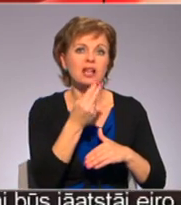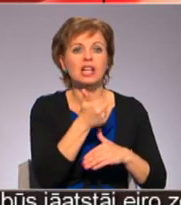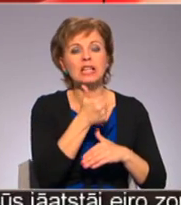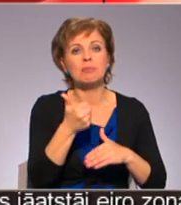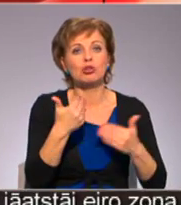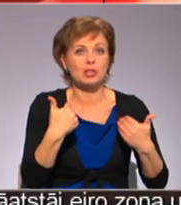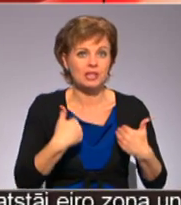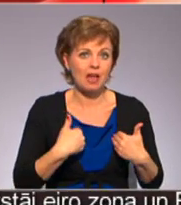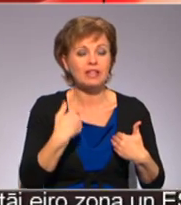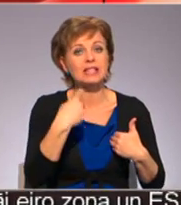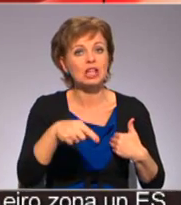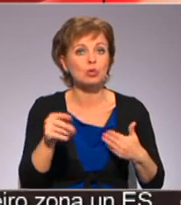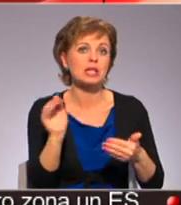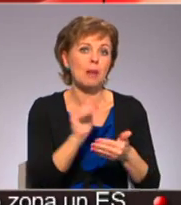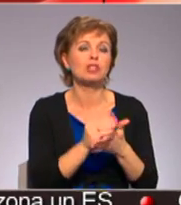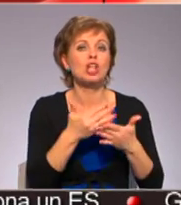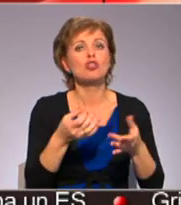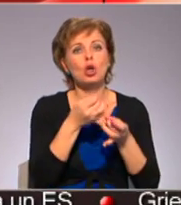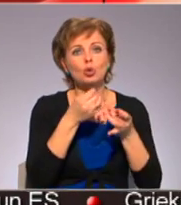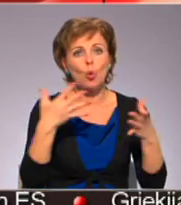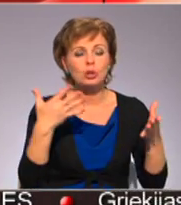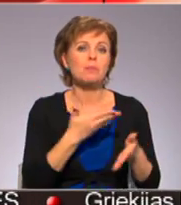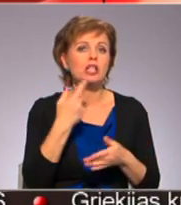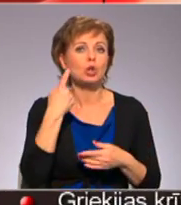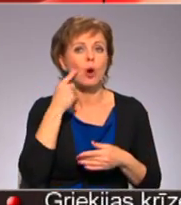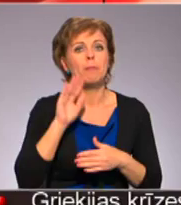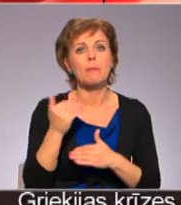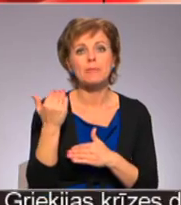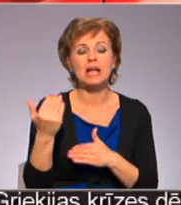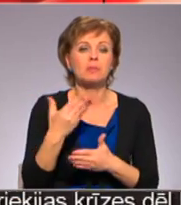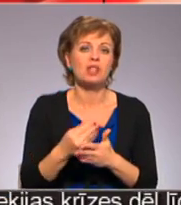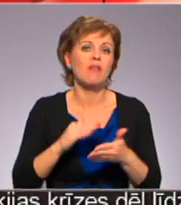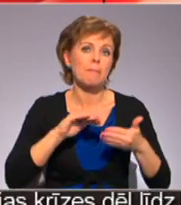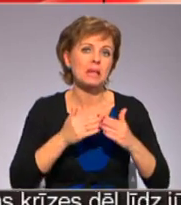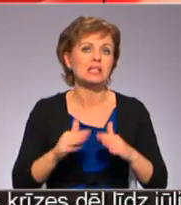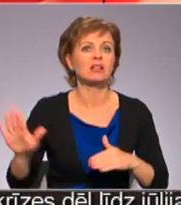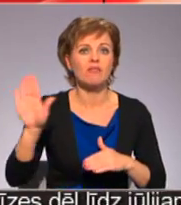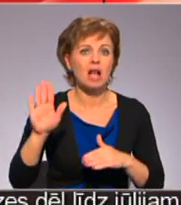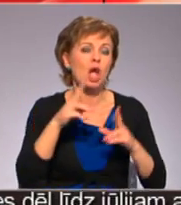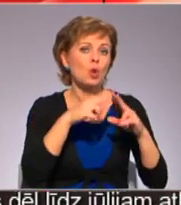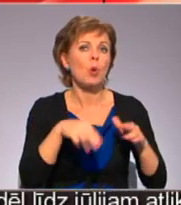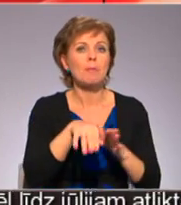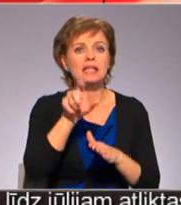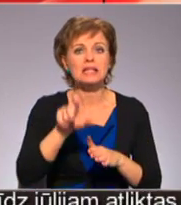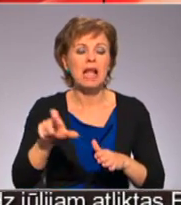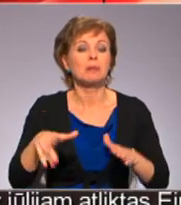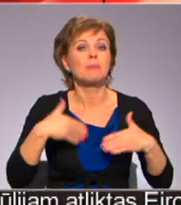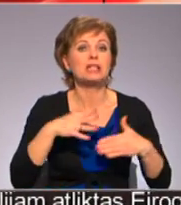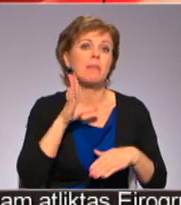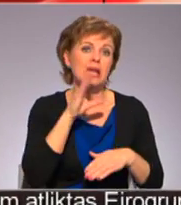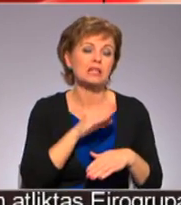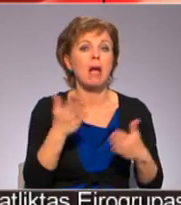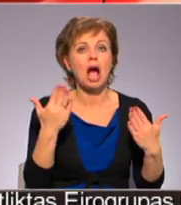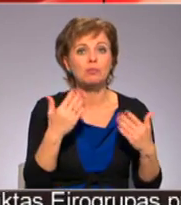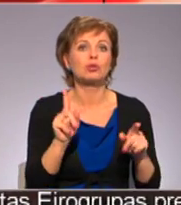savai pilsētai un valstī. Nometnes dalībnieki priecājas par iespēju atpūsties, taču cer, ka vasarā izdosies rast iespēju arī pastrādāt. Stāsta